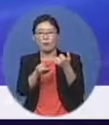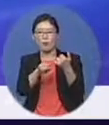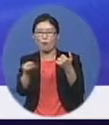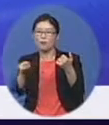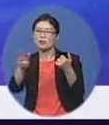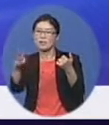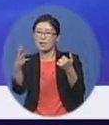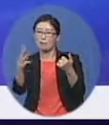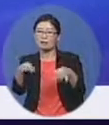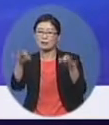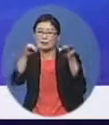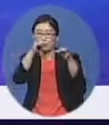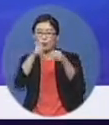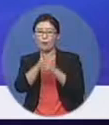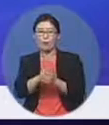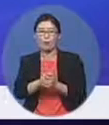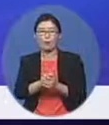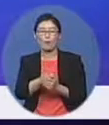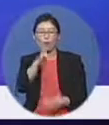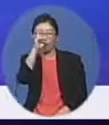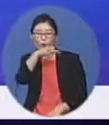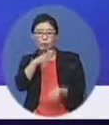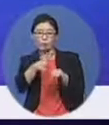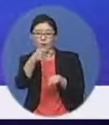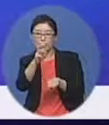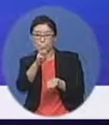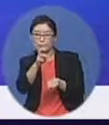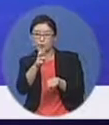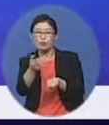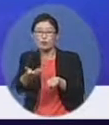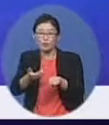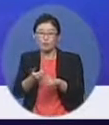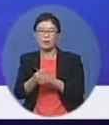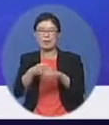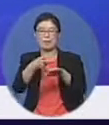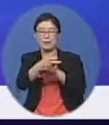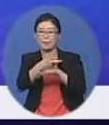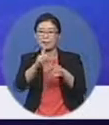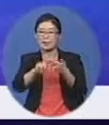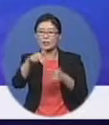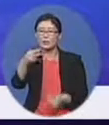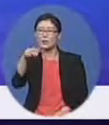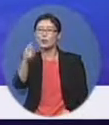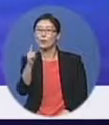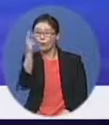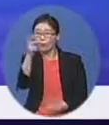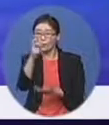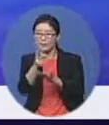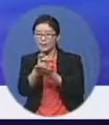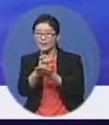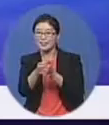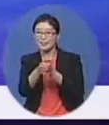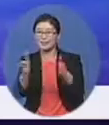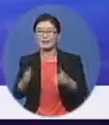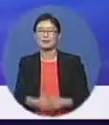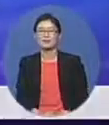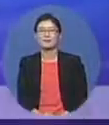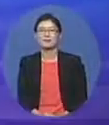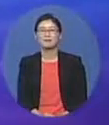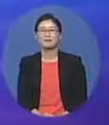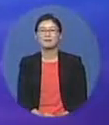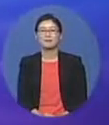오르고 일부 차량은 오전 6시 30분까지 운행하는 버스에 대해 조조 요금제를 적용키로 했습니다. 김소영